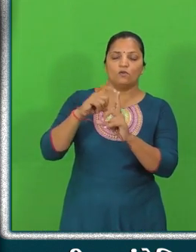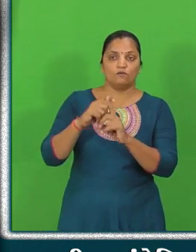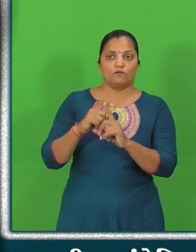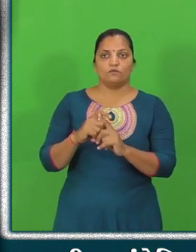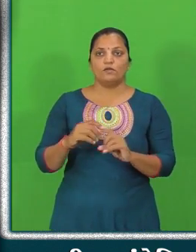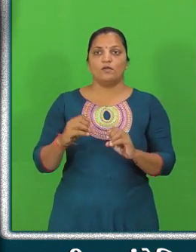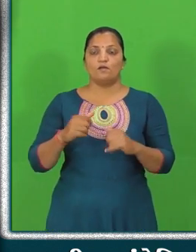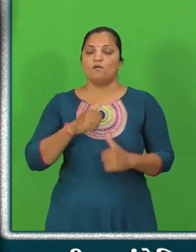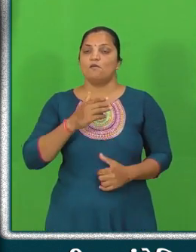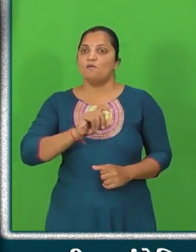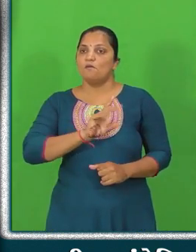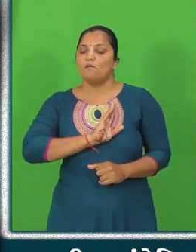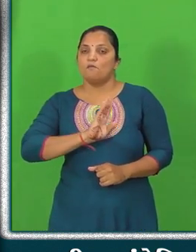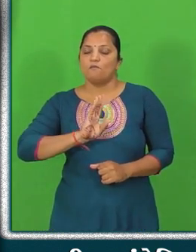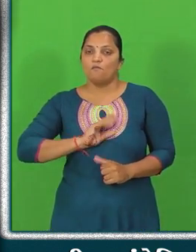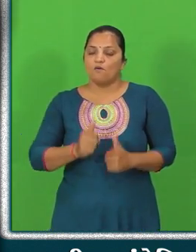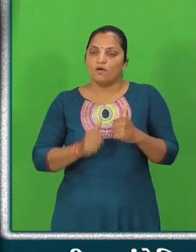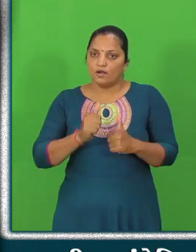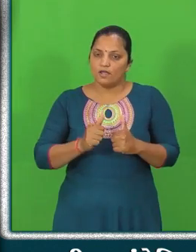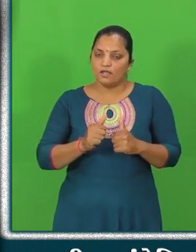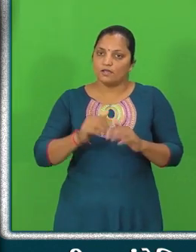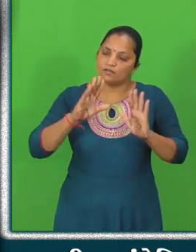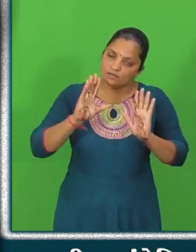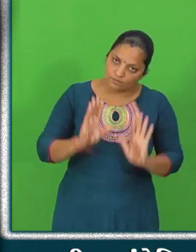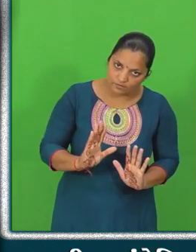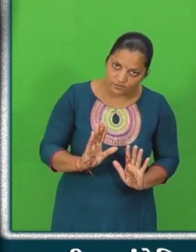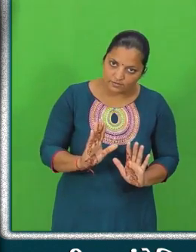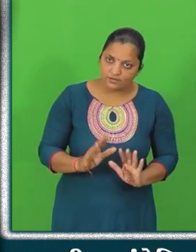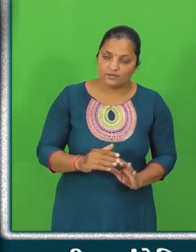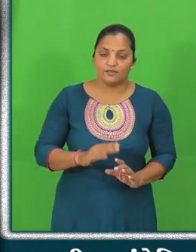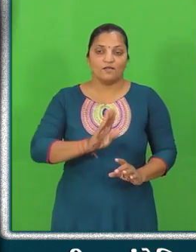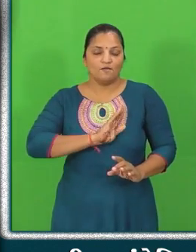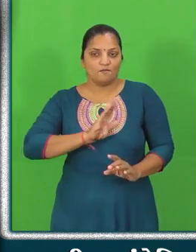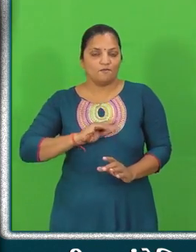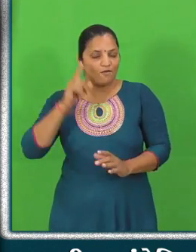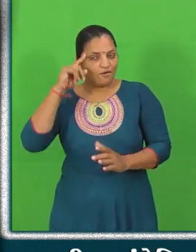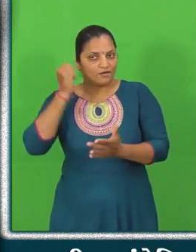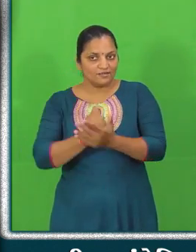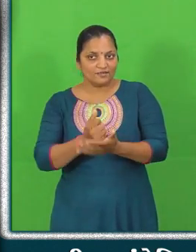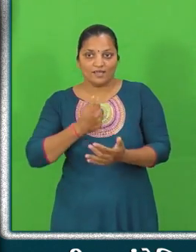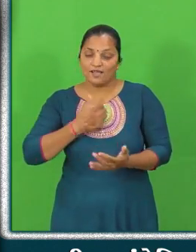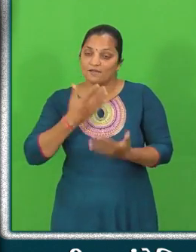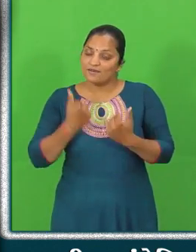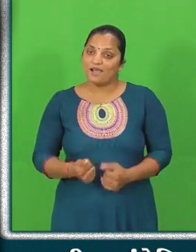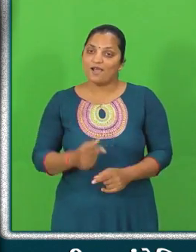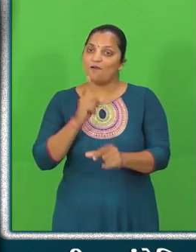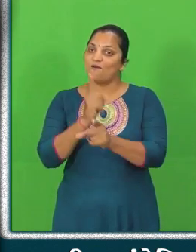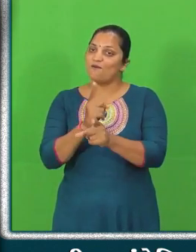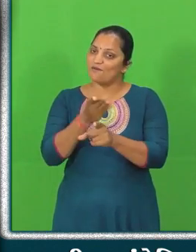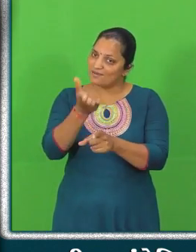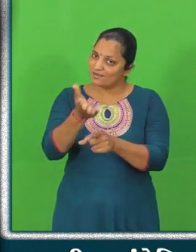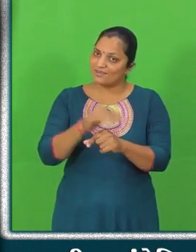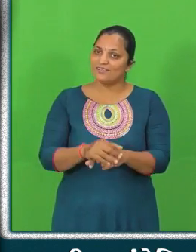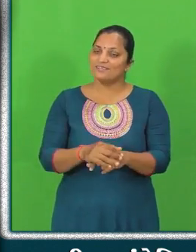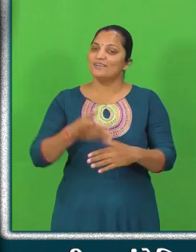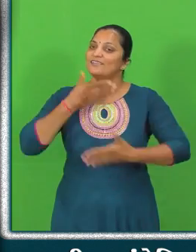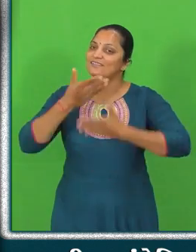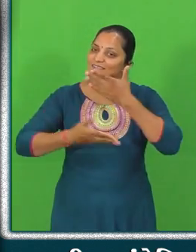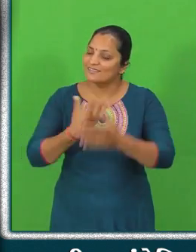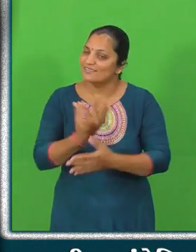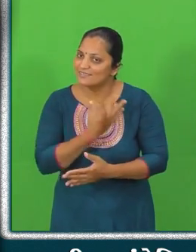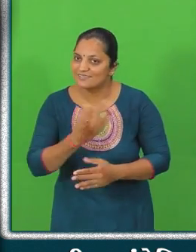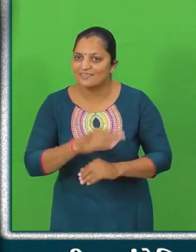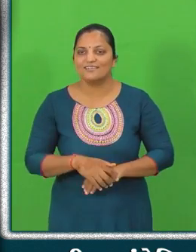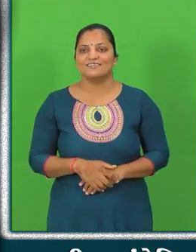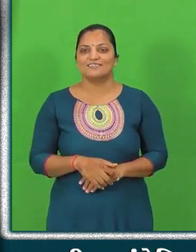બોર્ડ એક્ઝામ લેવાની છે? એ બધું તો બોર્ડ નક્કી કરશે, અમે તો એના માટે નહીં, અમે તો શિક્ષક છીએ એટલે અમે તો ભણાવીશું તમને